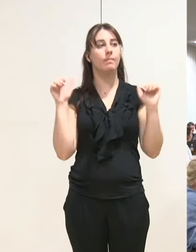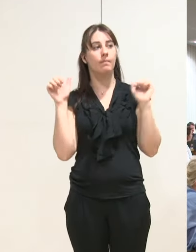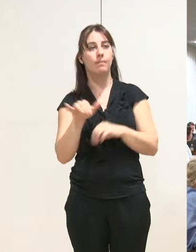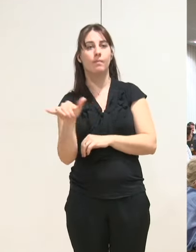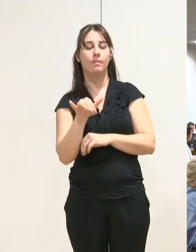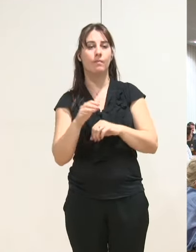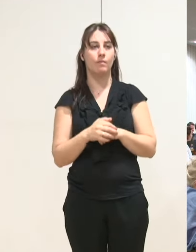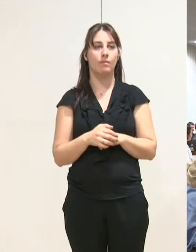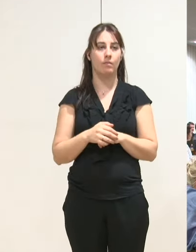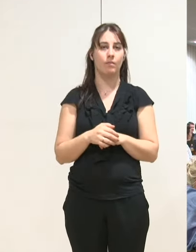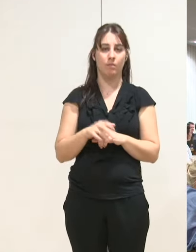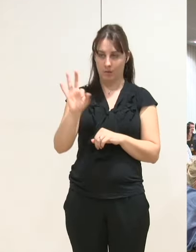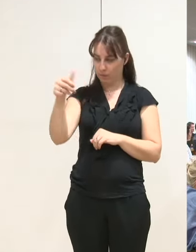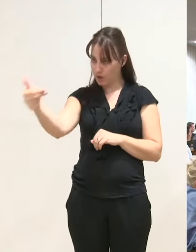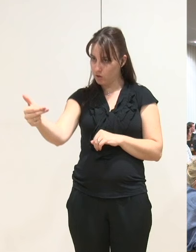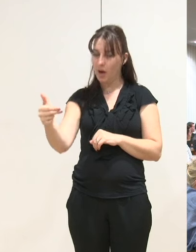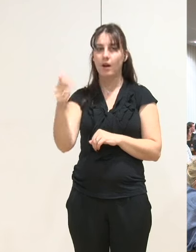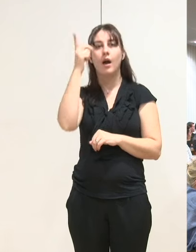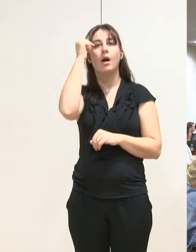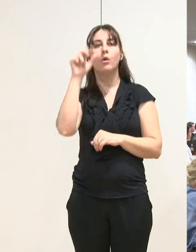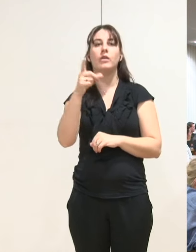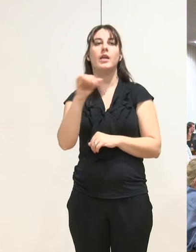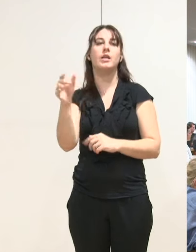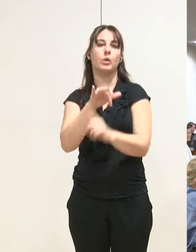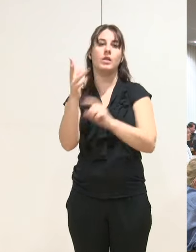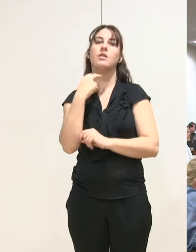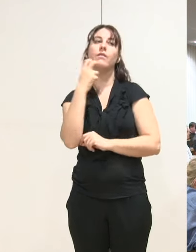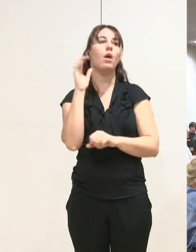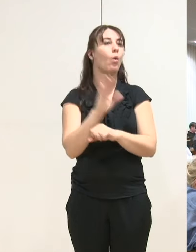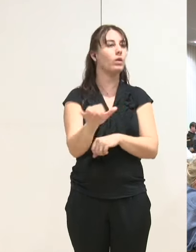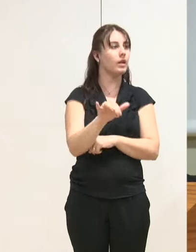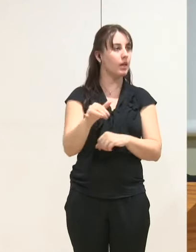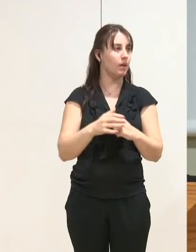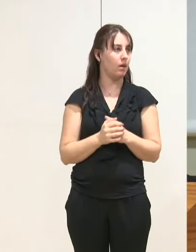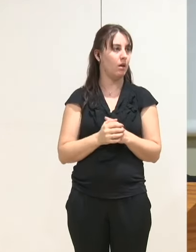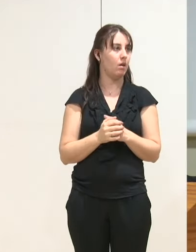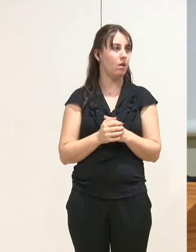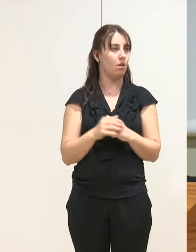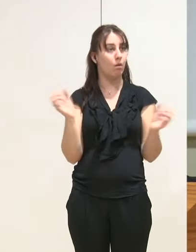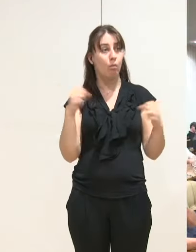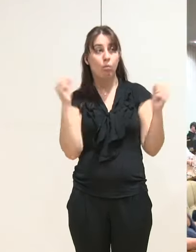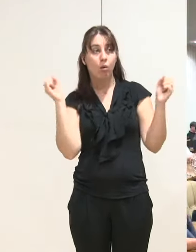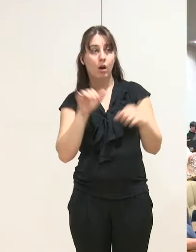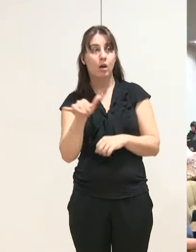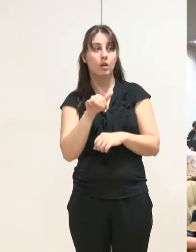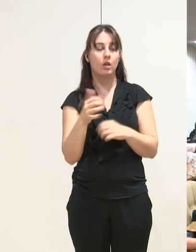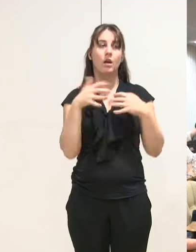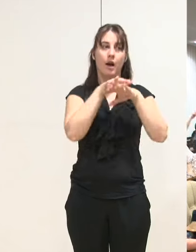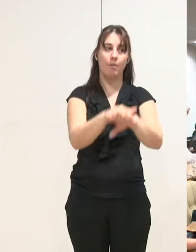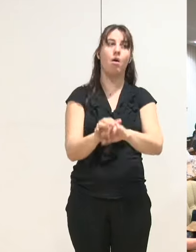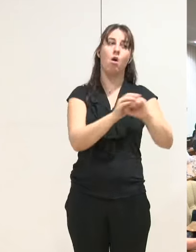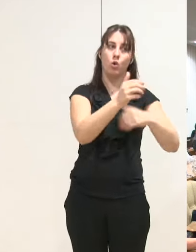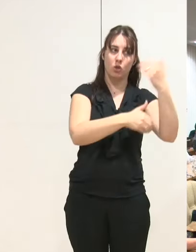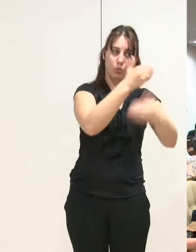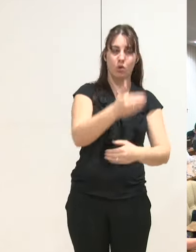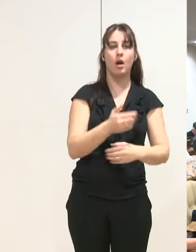s'abstient Front national républicain udi société civile qui vote contre qui vote pour rassemblement de gauche et de